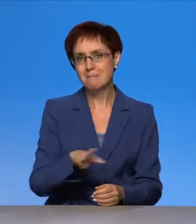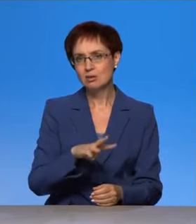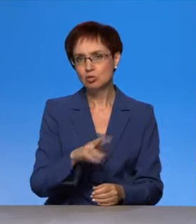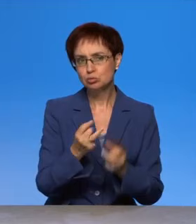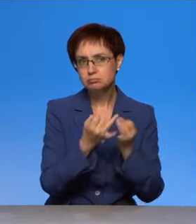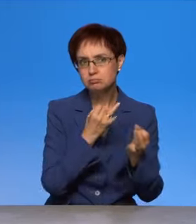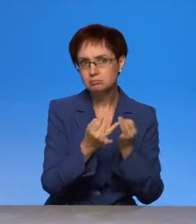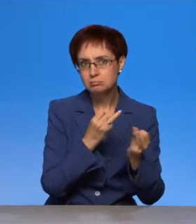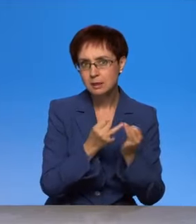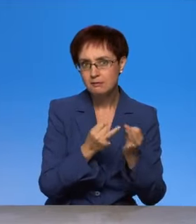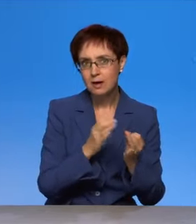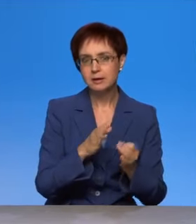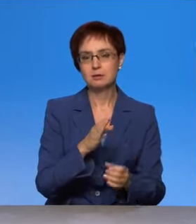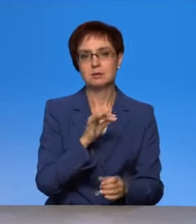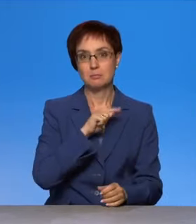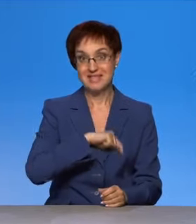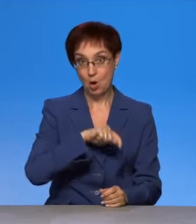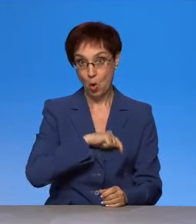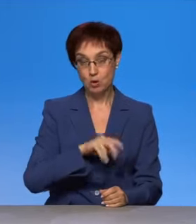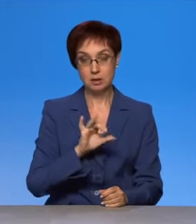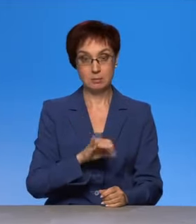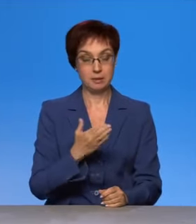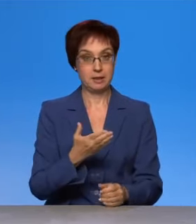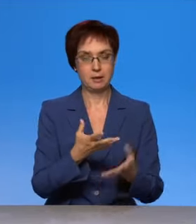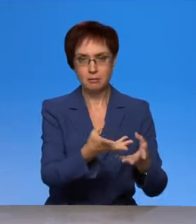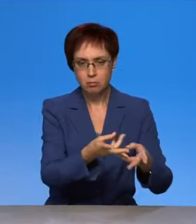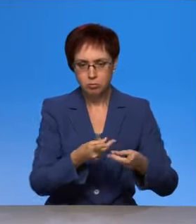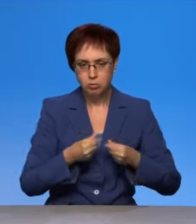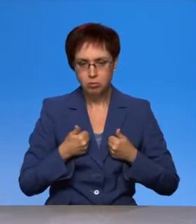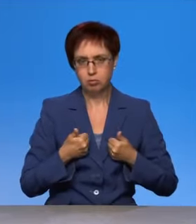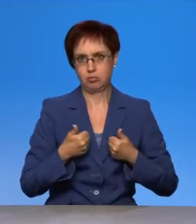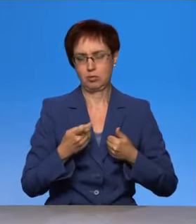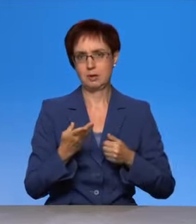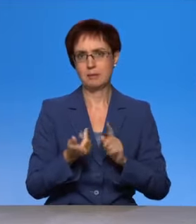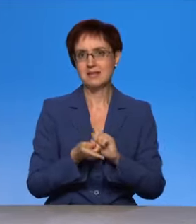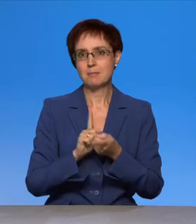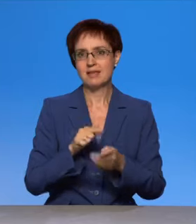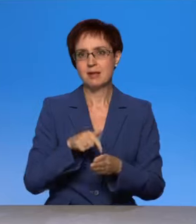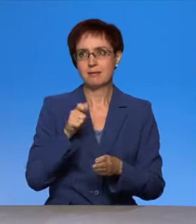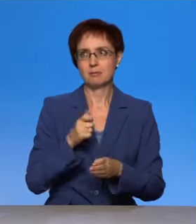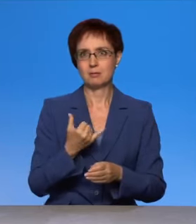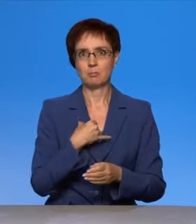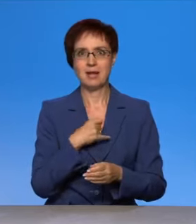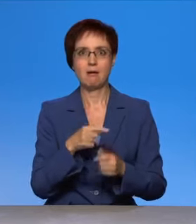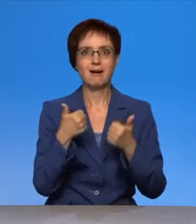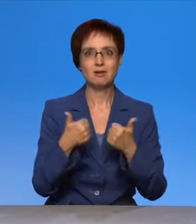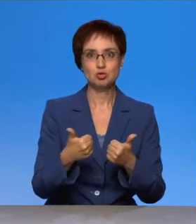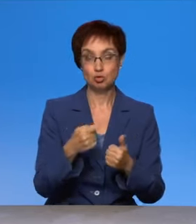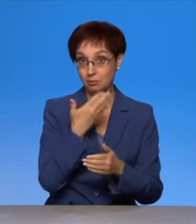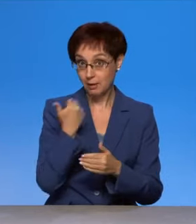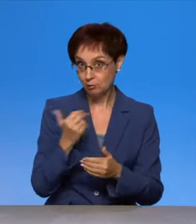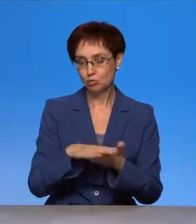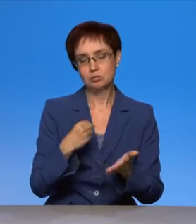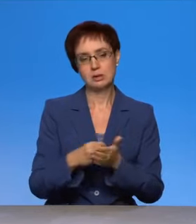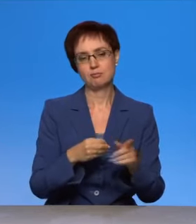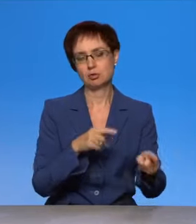экспертов сейчас очень много. Да, и само по себе преподавание становится таким чуть-чуть кривым. Вот. Но не суть. То есть посыл какой?